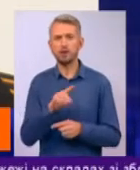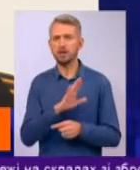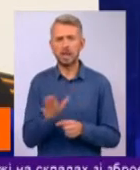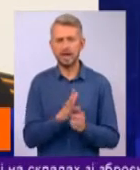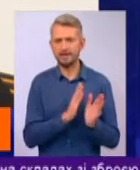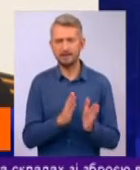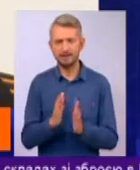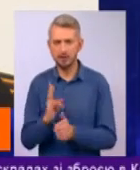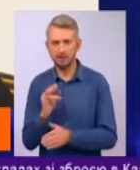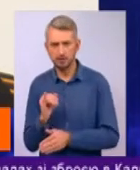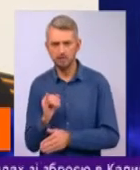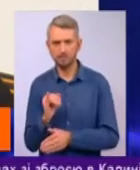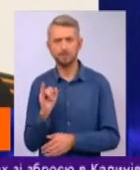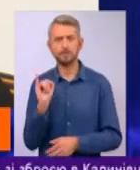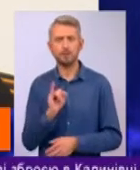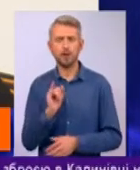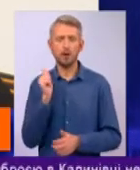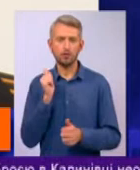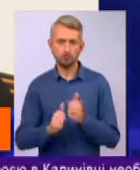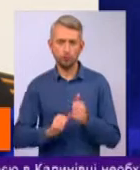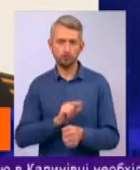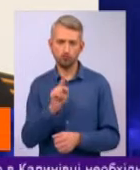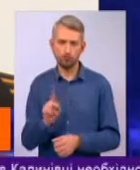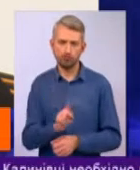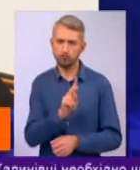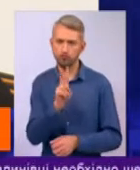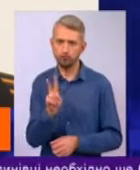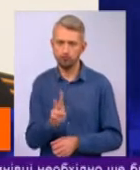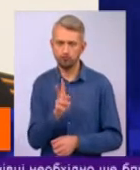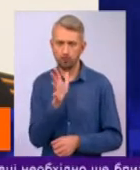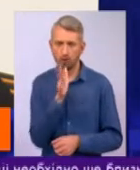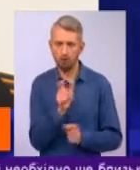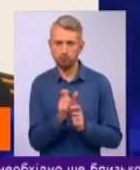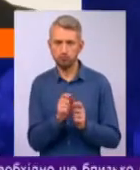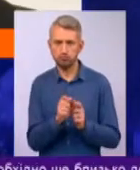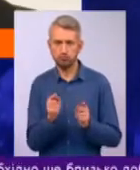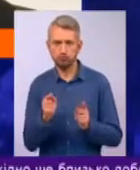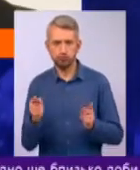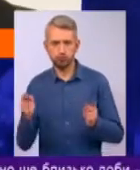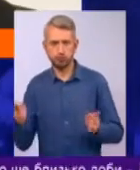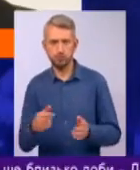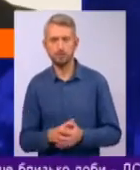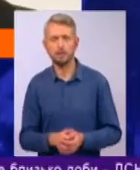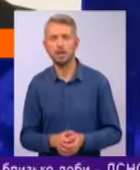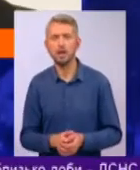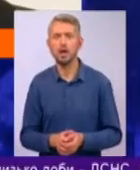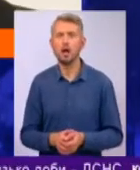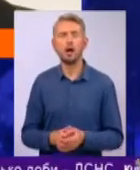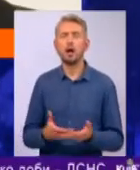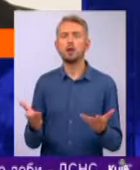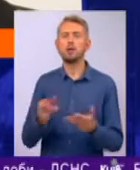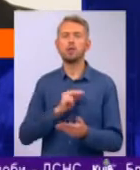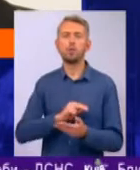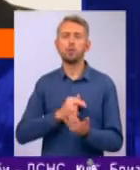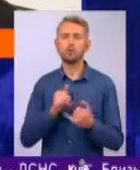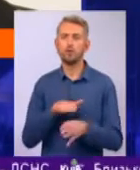системні. І з кожною годиною інтервали між ними збільшуються. Які безпосередньо роботи